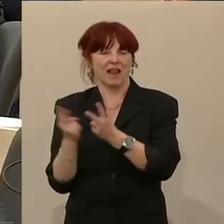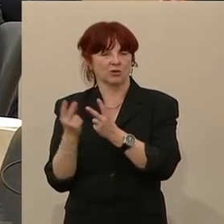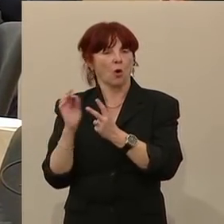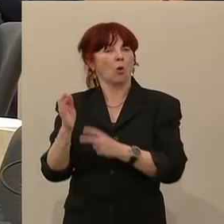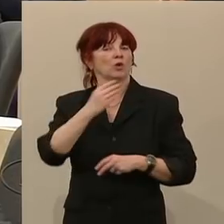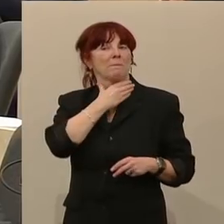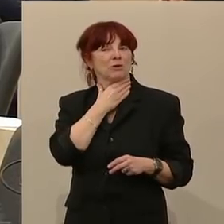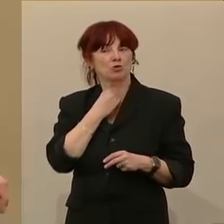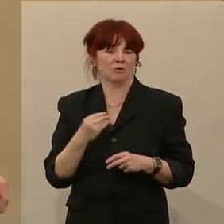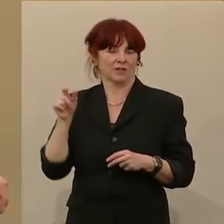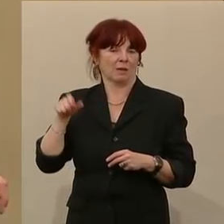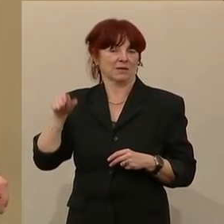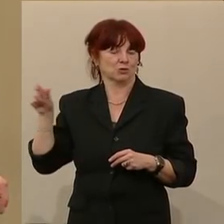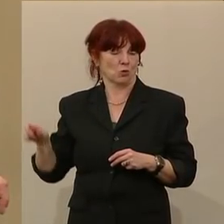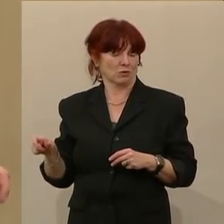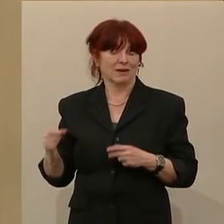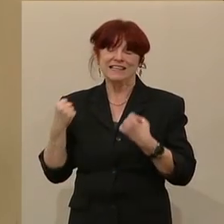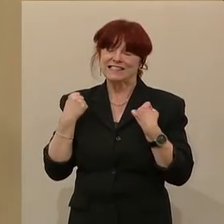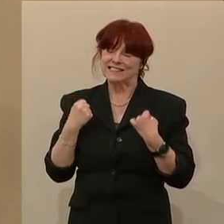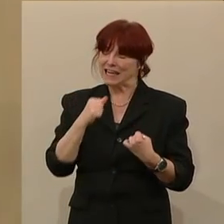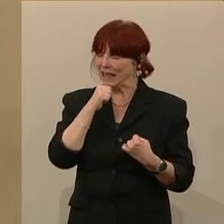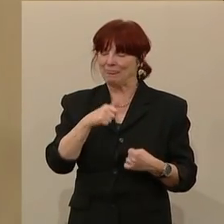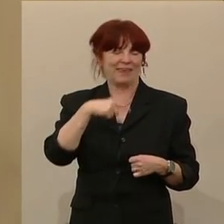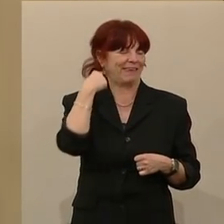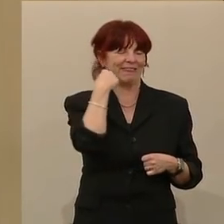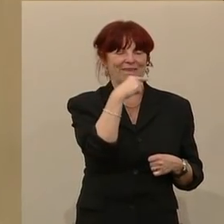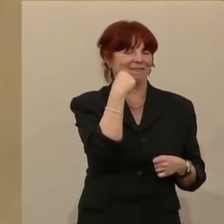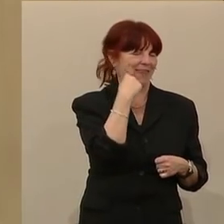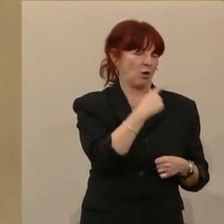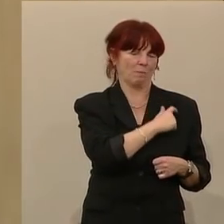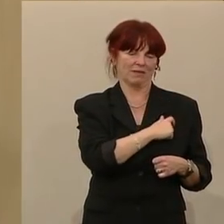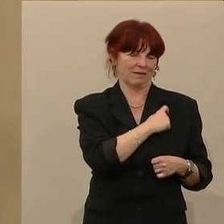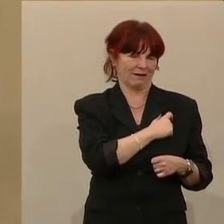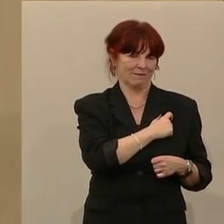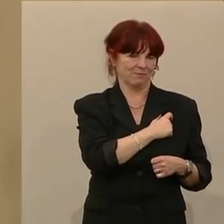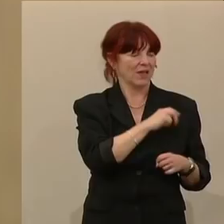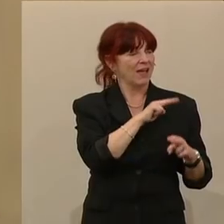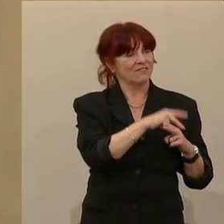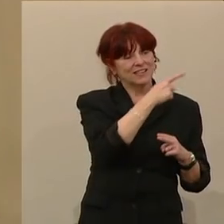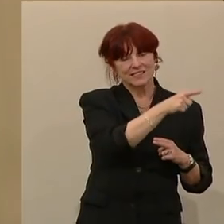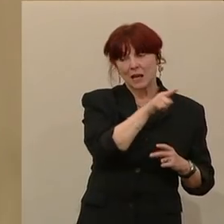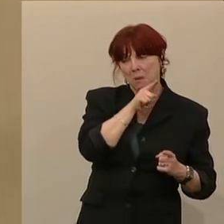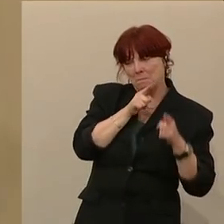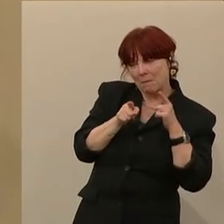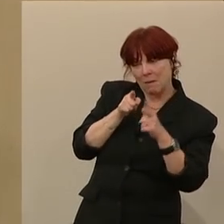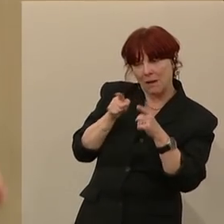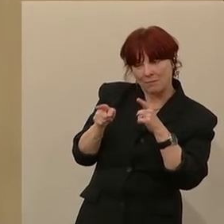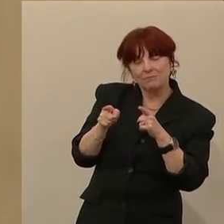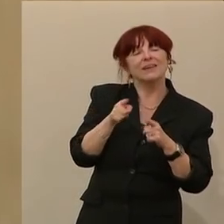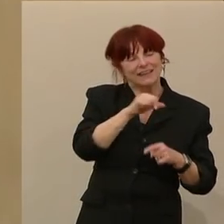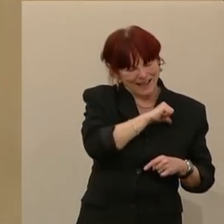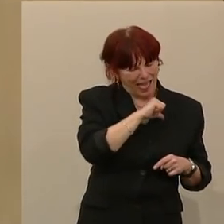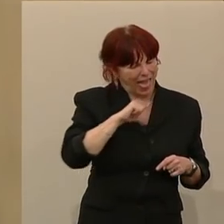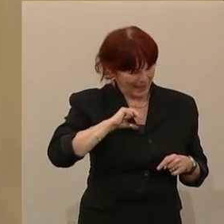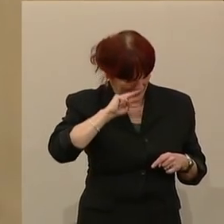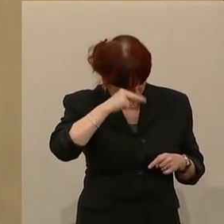nicht für eine Partei wie die Neos. Und deshalb, wenn Sie mit dem Finger auf andere zeigen, da kann ich Ihnen nur sagen, kehren Sie mal vor der